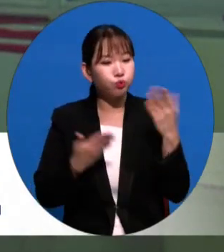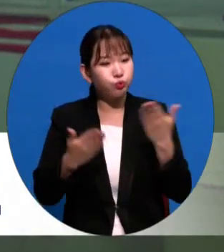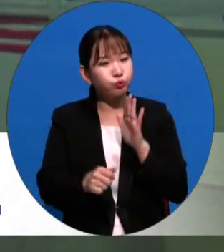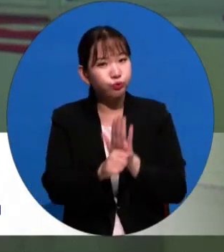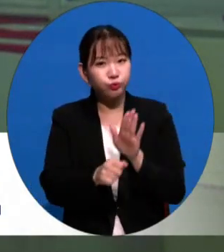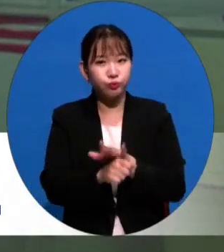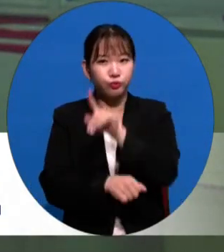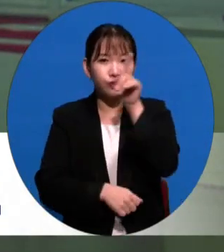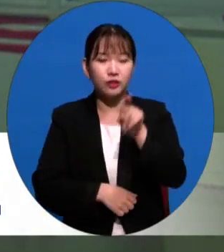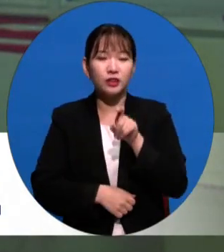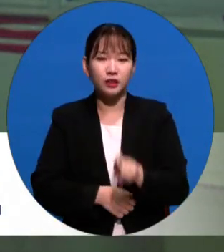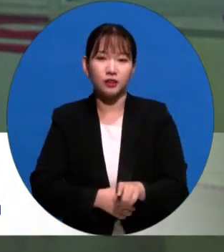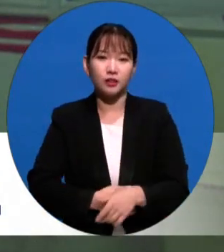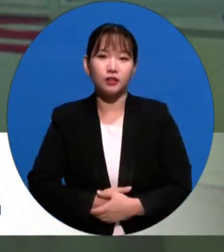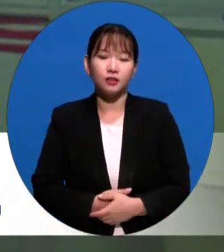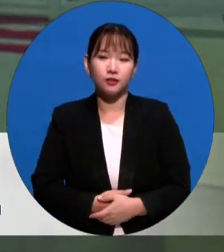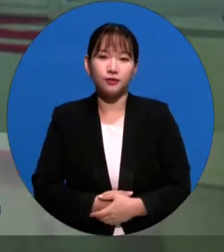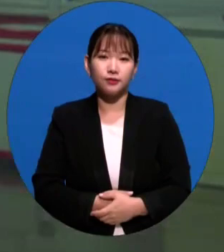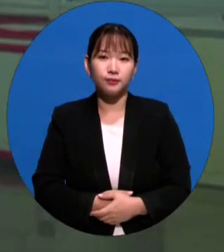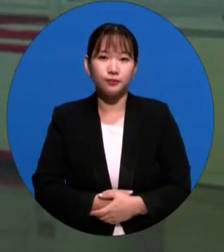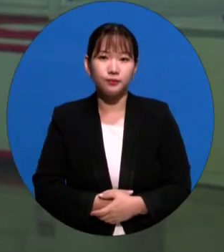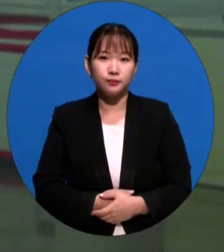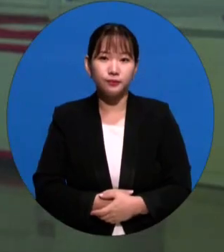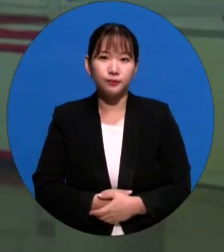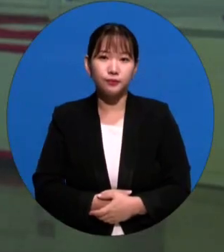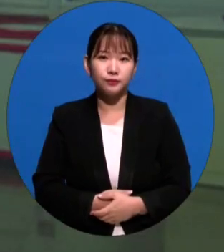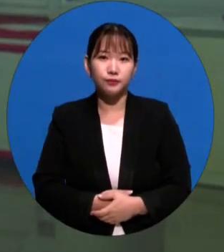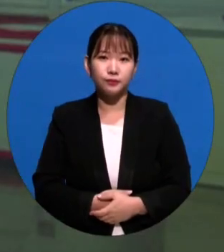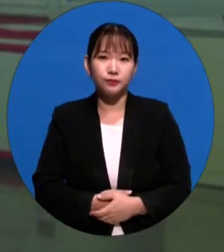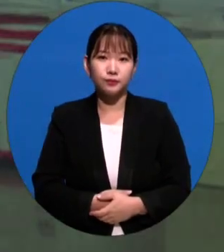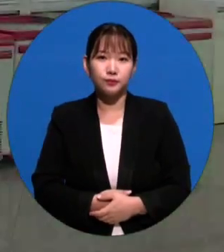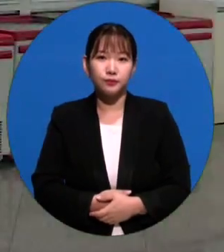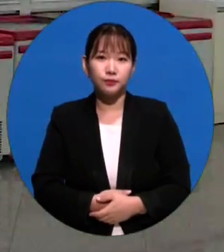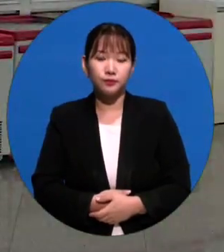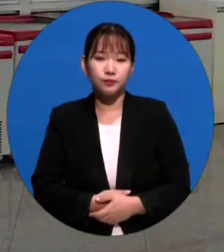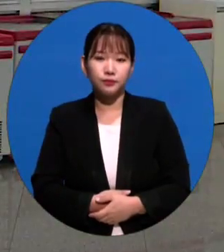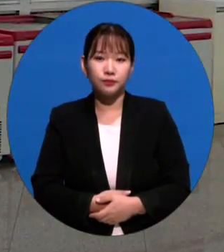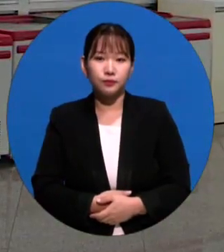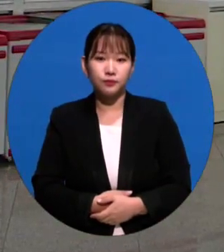역할을 했는지 의문입니다. 김진선 기자입니다.